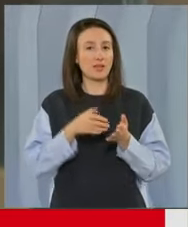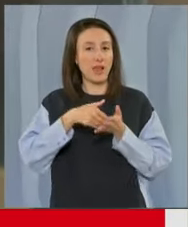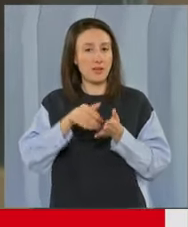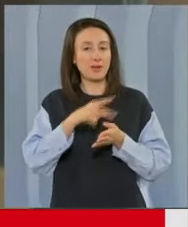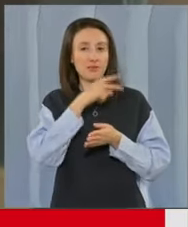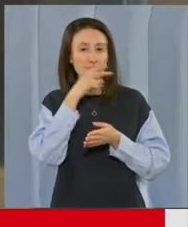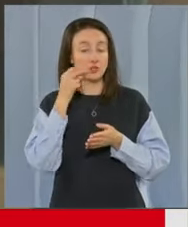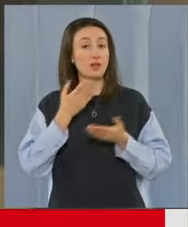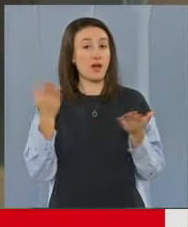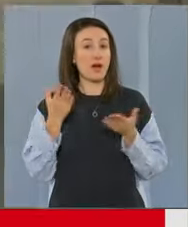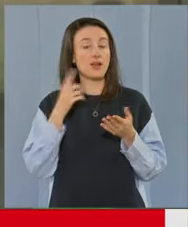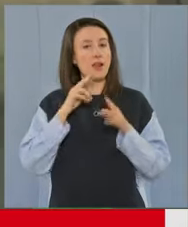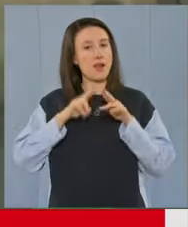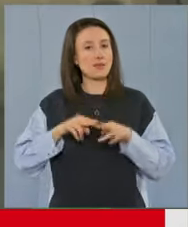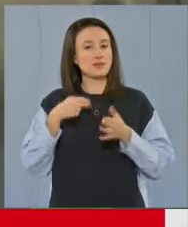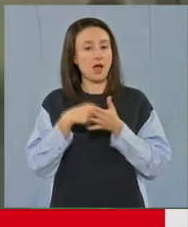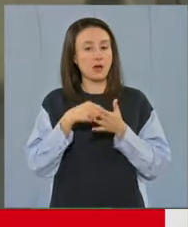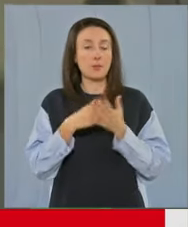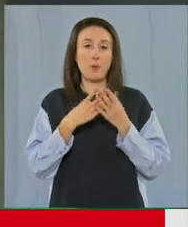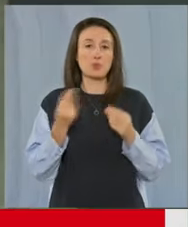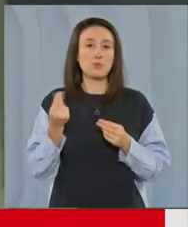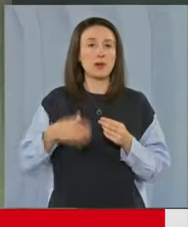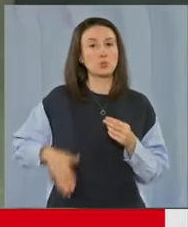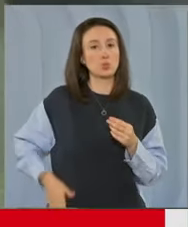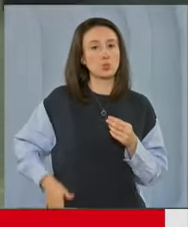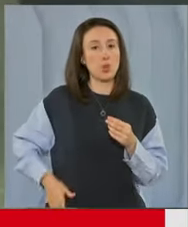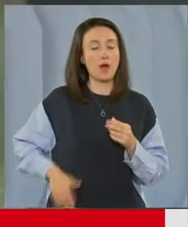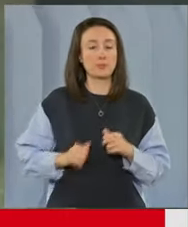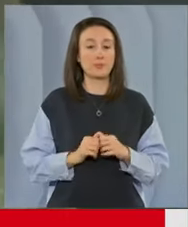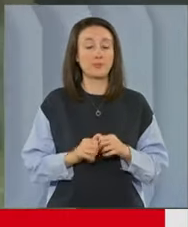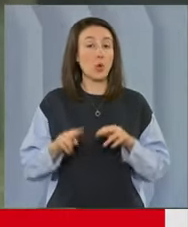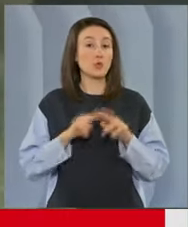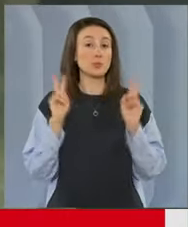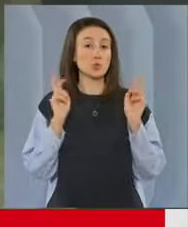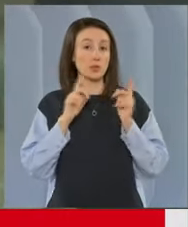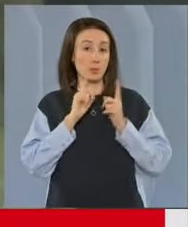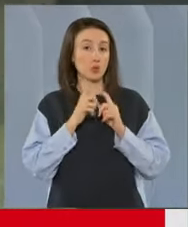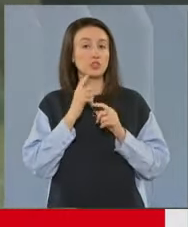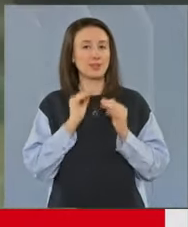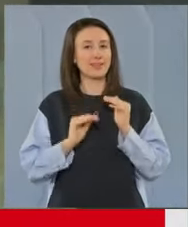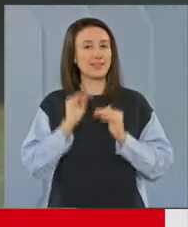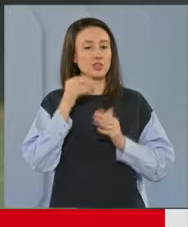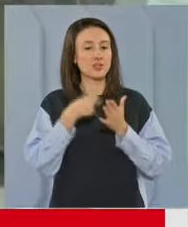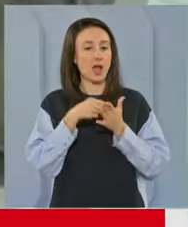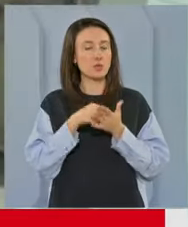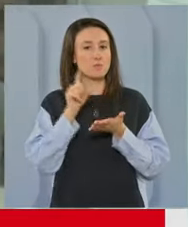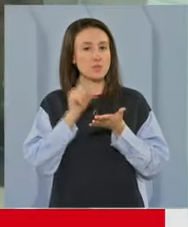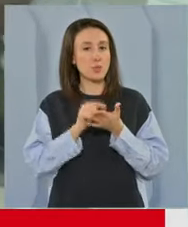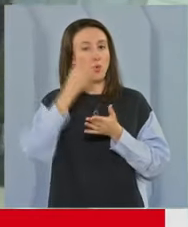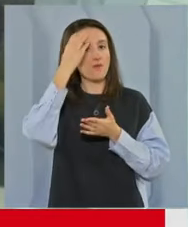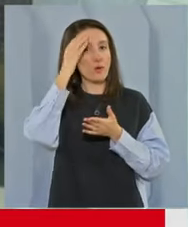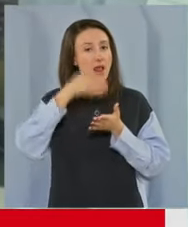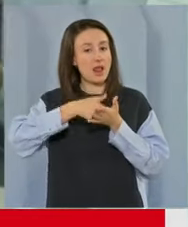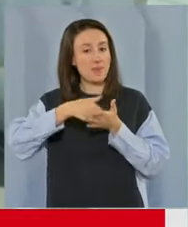și o facilitate care le lăsa salariaților mai mulți bani în buzunar. Potrivit unor surse politice, odată cu creșterea salariului minim, guvernul